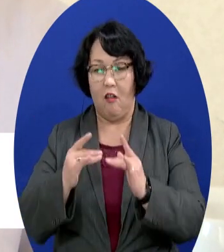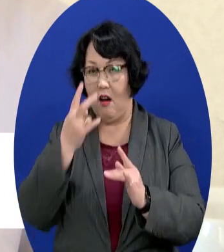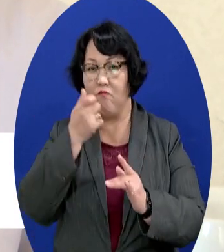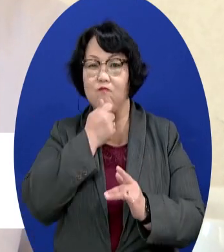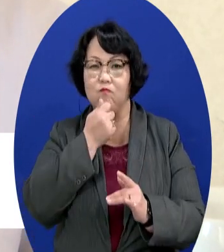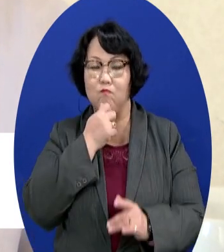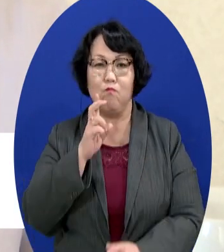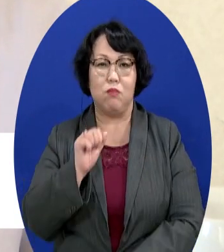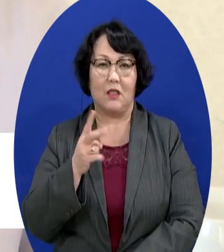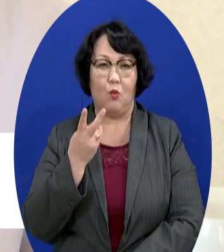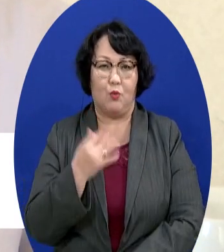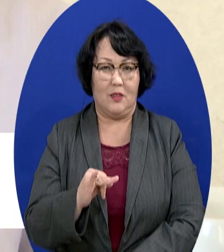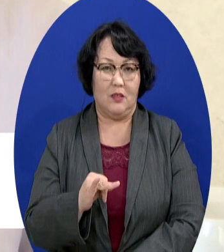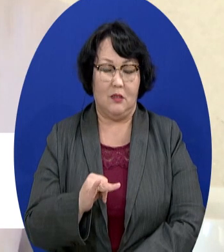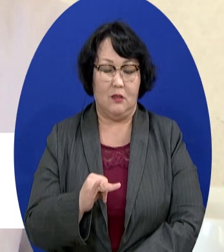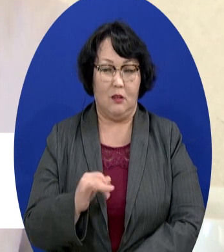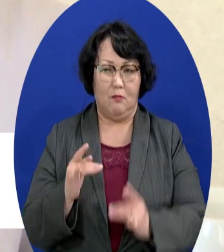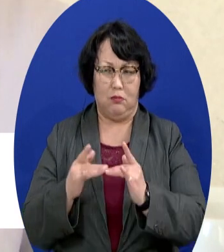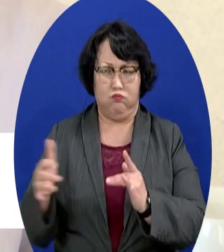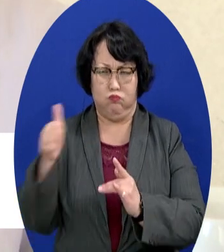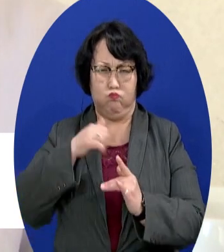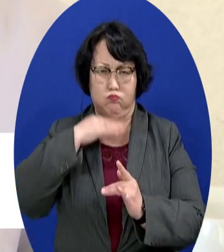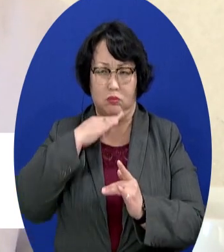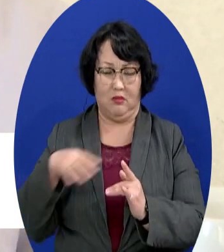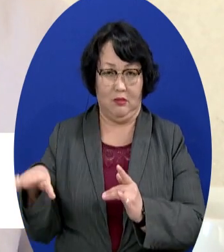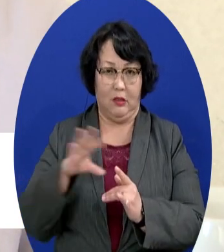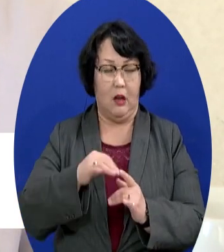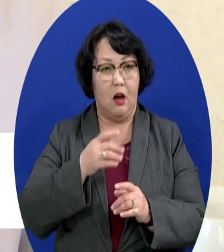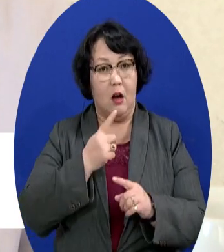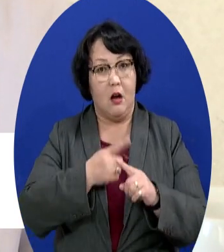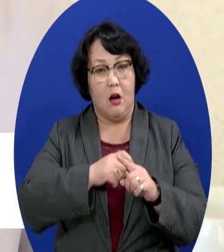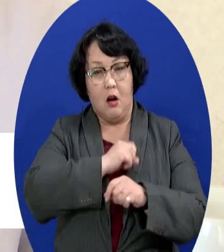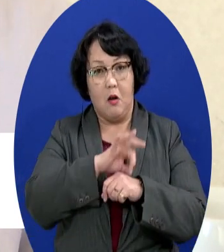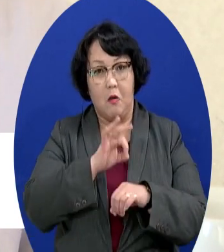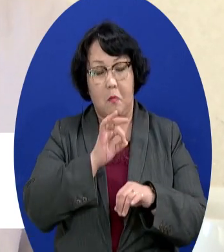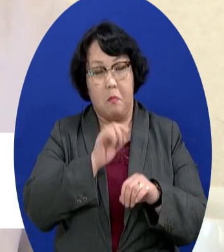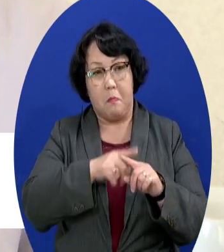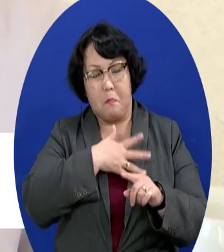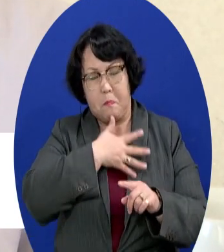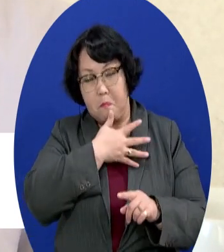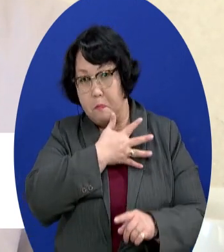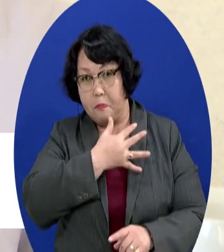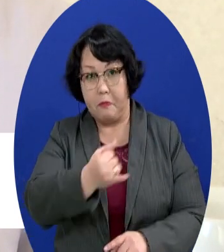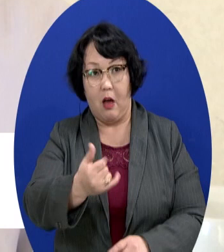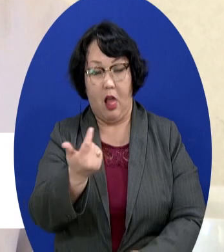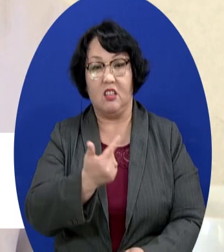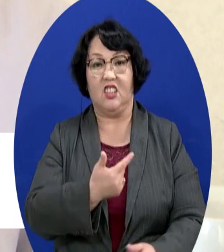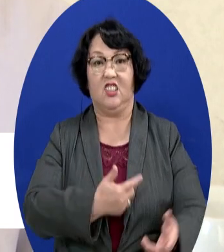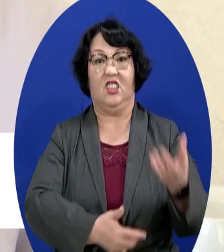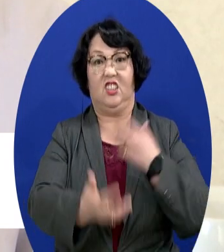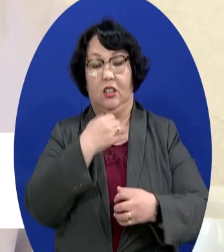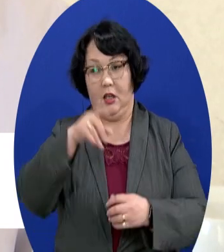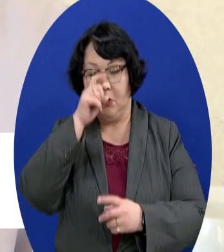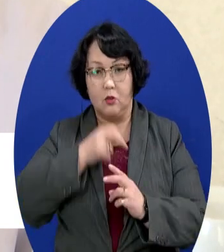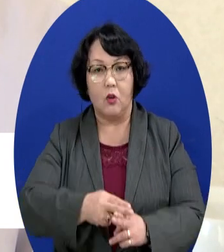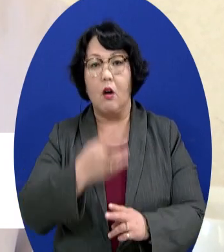байгаа. Гэхдээ яг одоо хүндэрсэн тохиолдлуудаа бид нэр хэрвээ өвчтнүүд хүндэрсэн тохиолдолд эмчлэхээр бэлтгэсэн